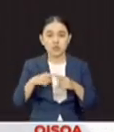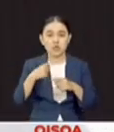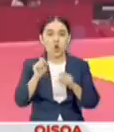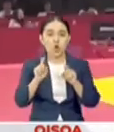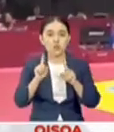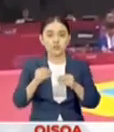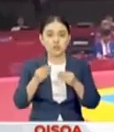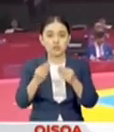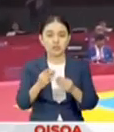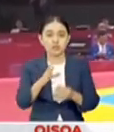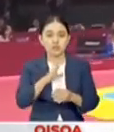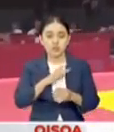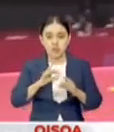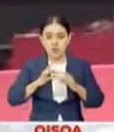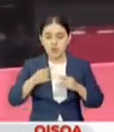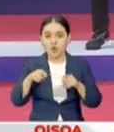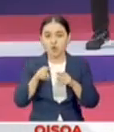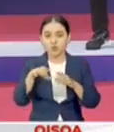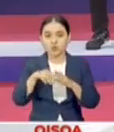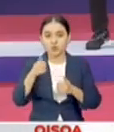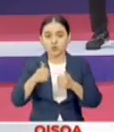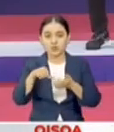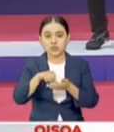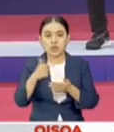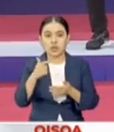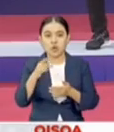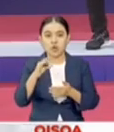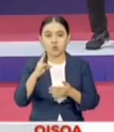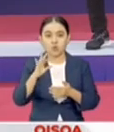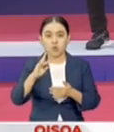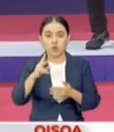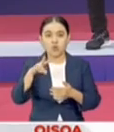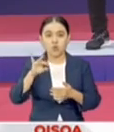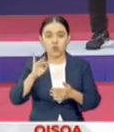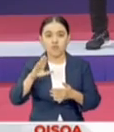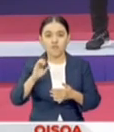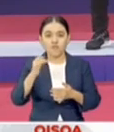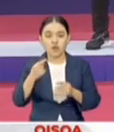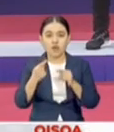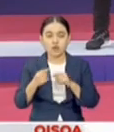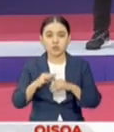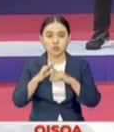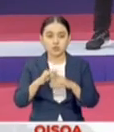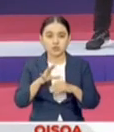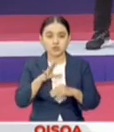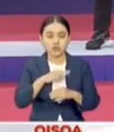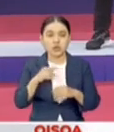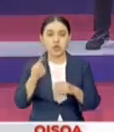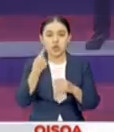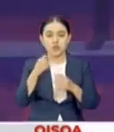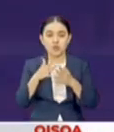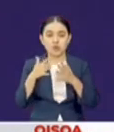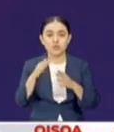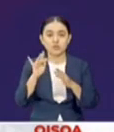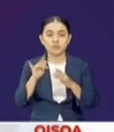oltin medalni taqdim etdi. U turnirdagi ishtirokini dastlab Gonkonglik Loy Vai Fungga qarshi o'tkazib raqibini yirik hisobda mag'lub